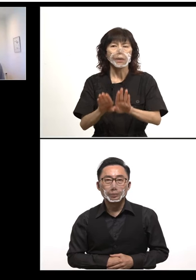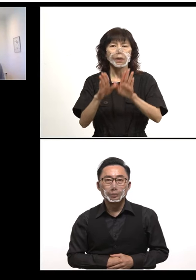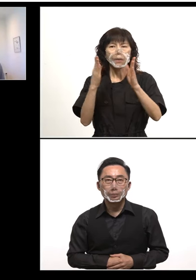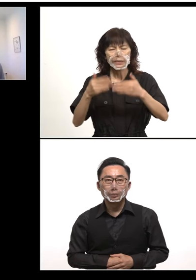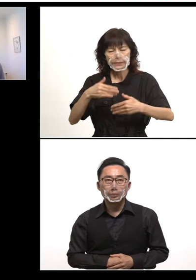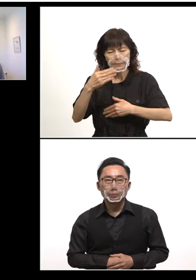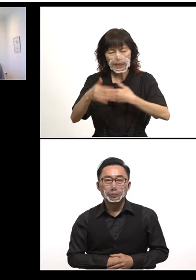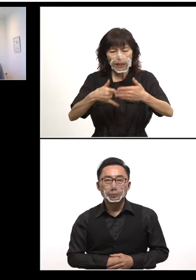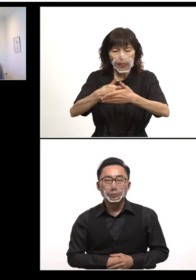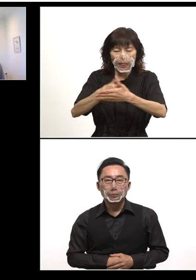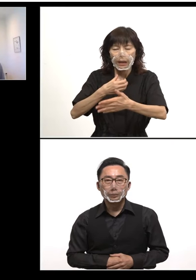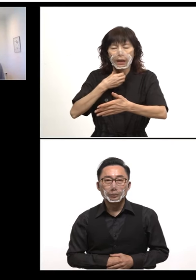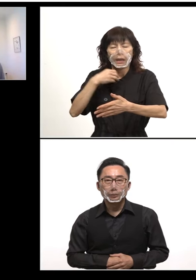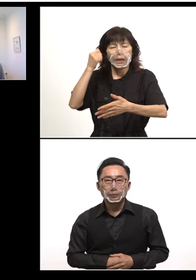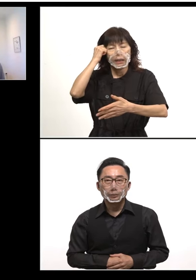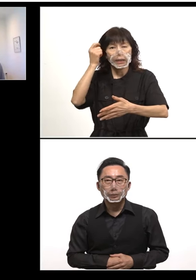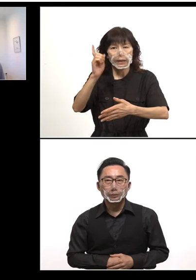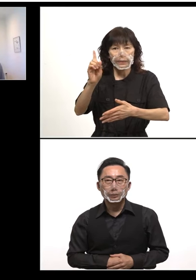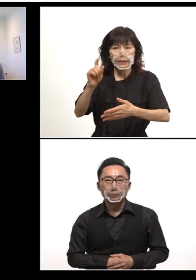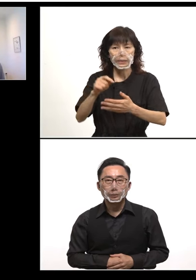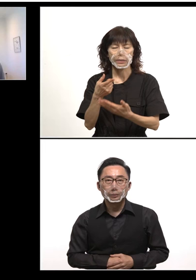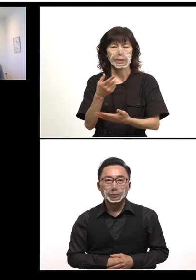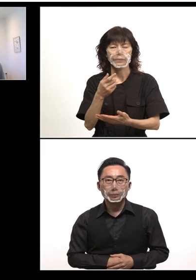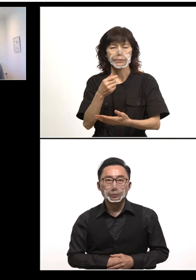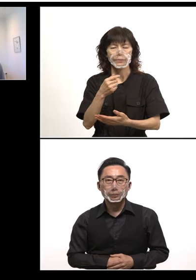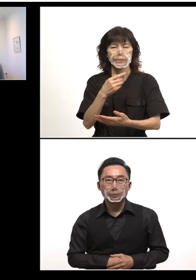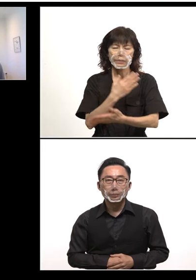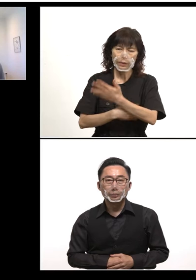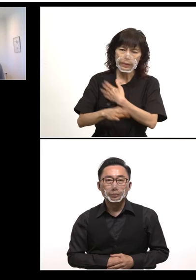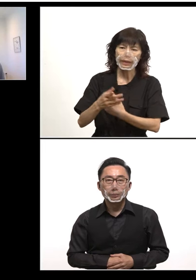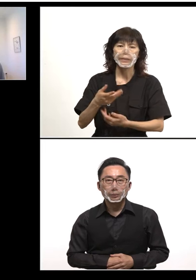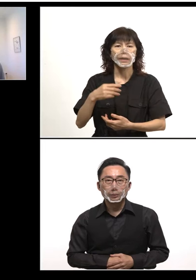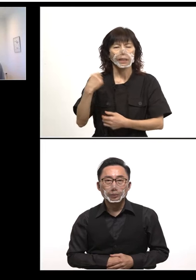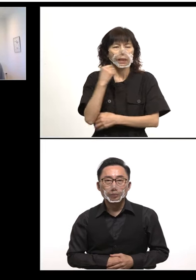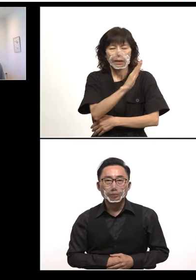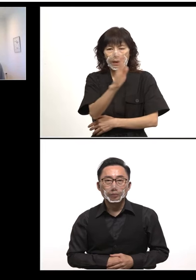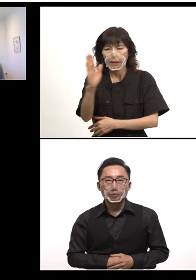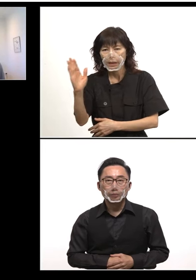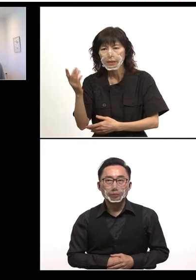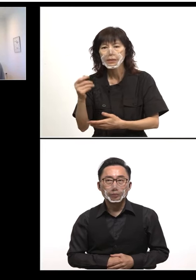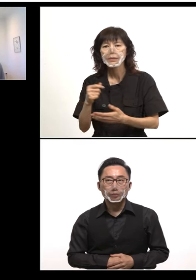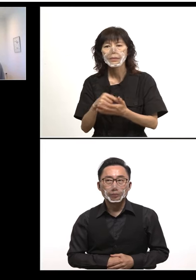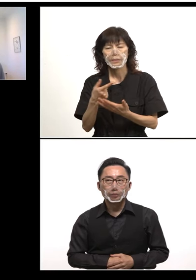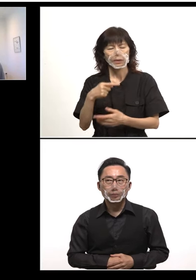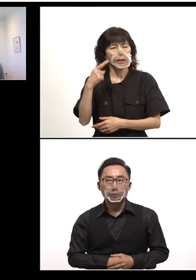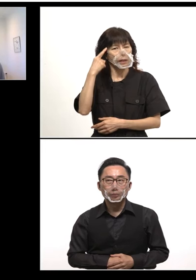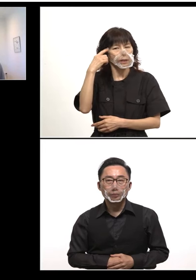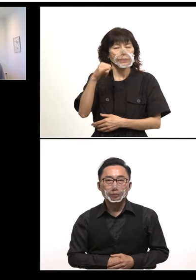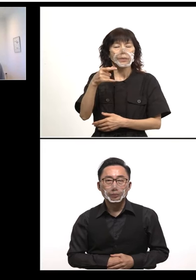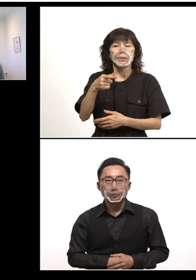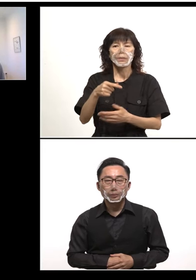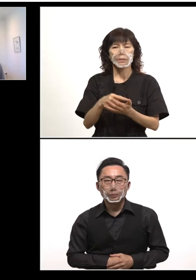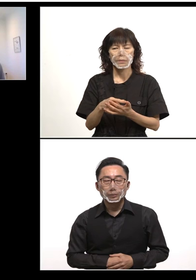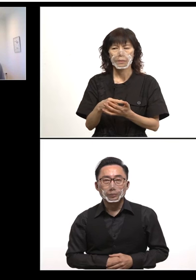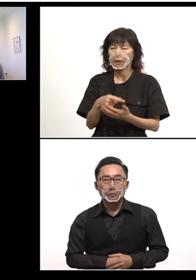是對於一些身體能力不同的朋友，他們自己未必會有這個想法，覺得